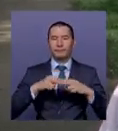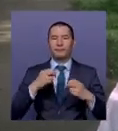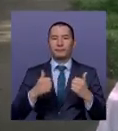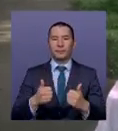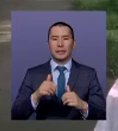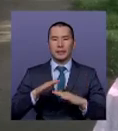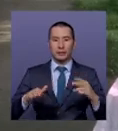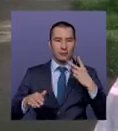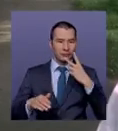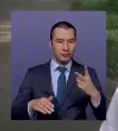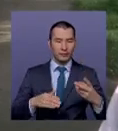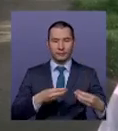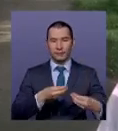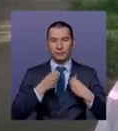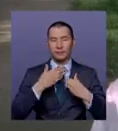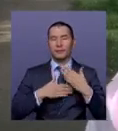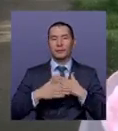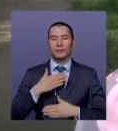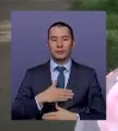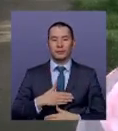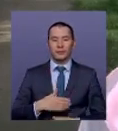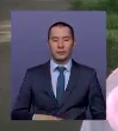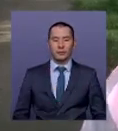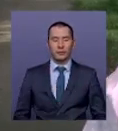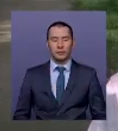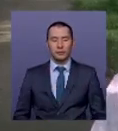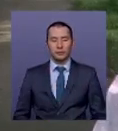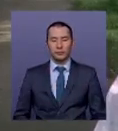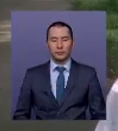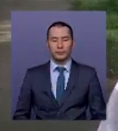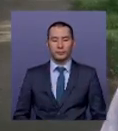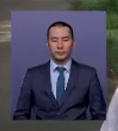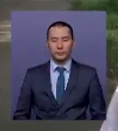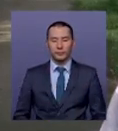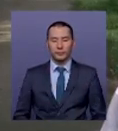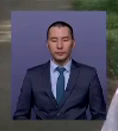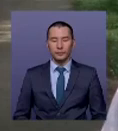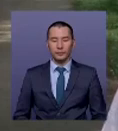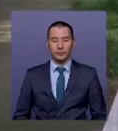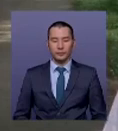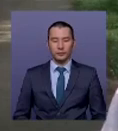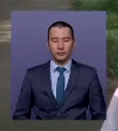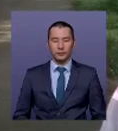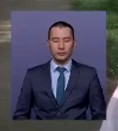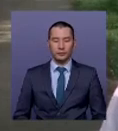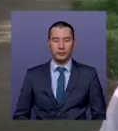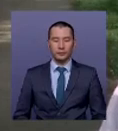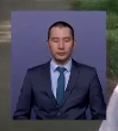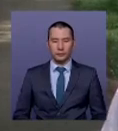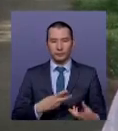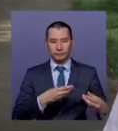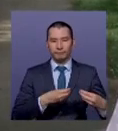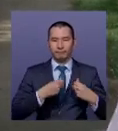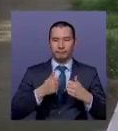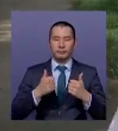Дети их видят. Радуются, мы их видим, тоже радуемся. Это, наверное, то, что действительно приносит нам удовольствие